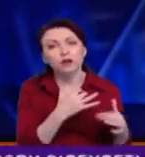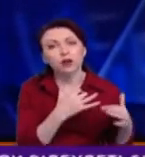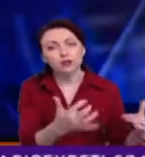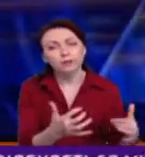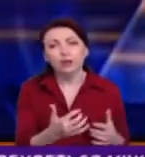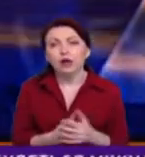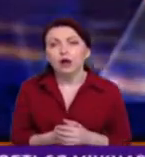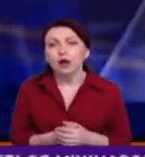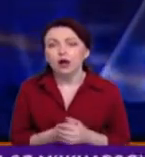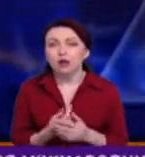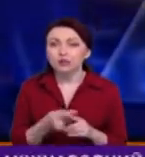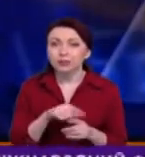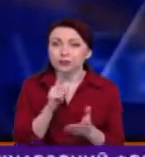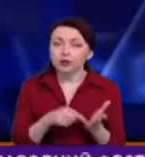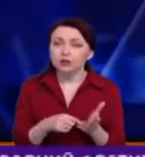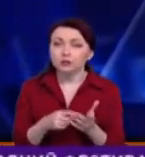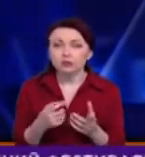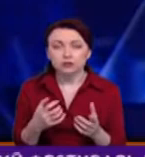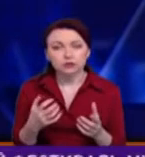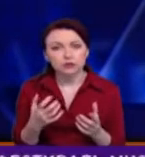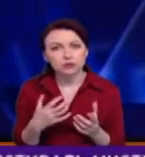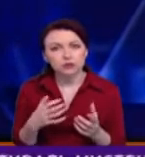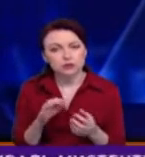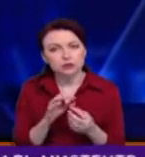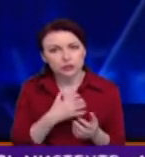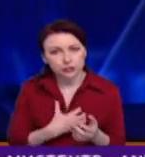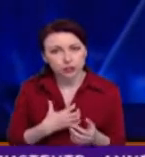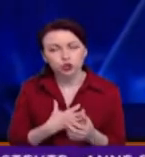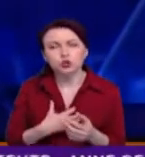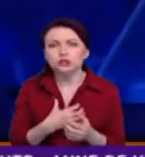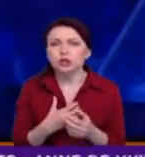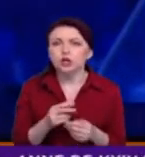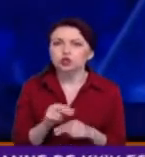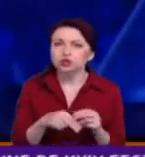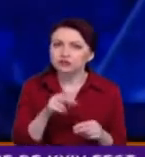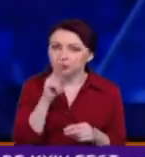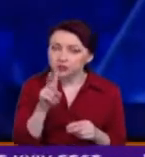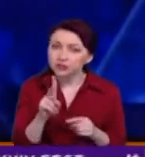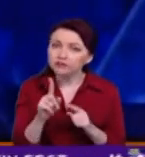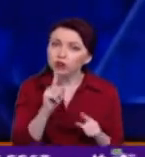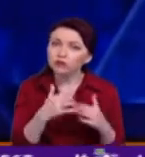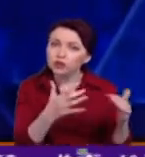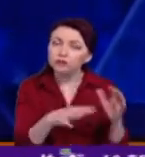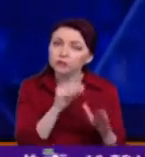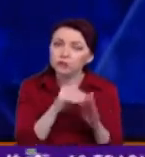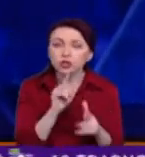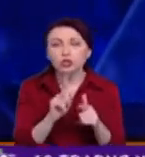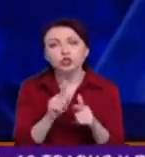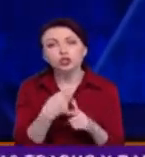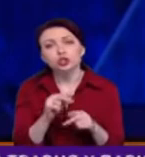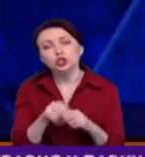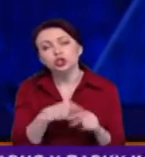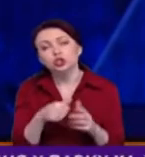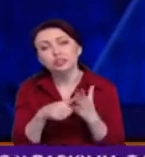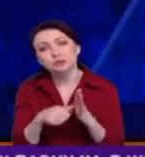є питання критичності провести вибори до Верховної Ради через 2 місяці, в липні місяці, чи через 6 місяців, як цього вимагає